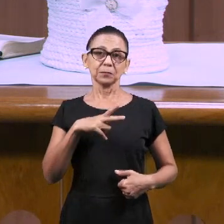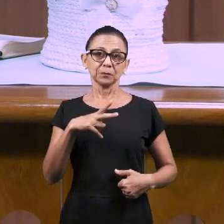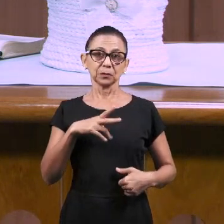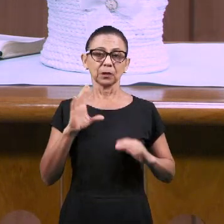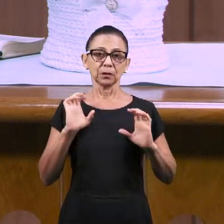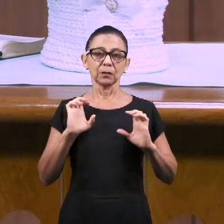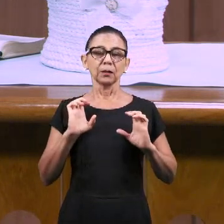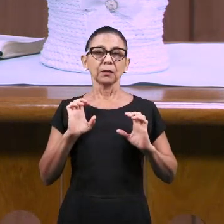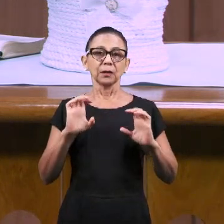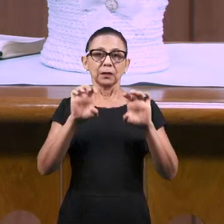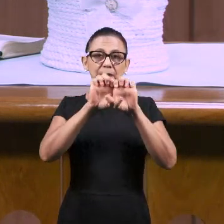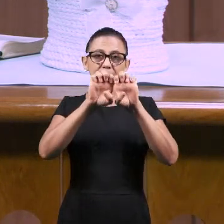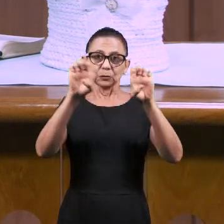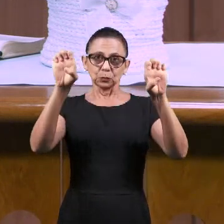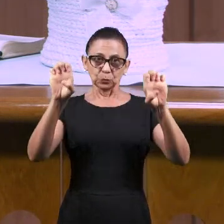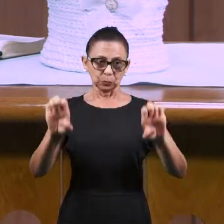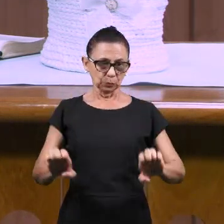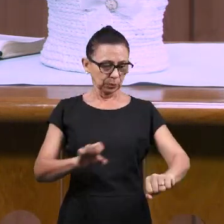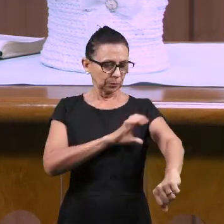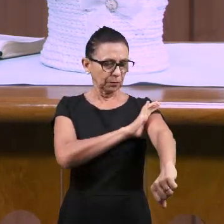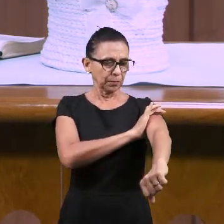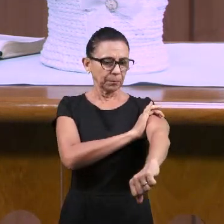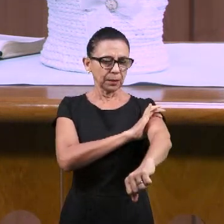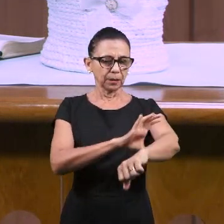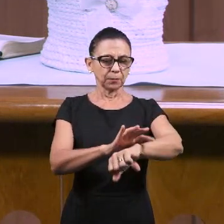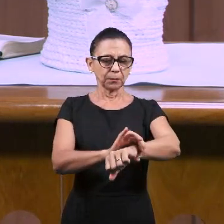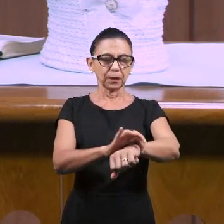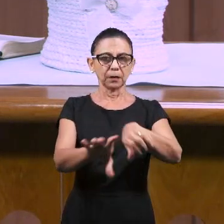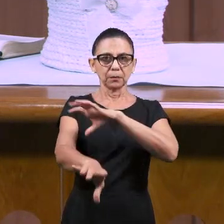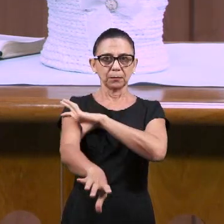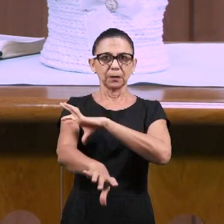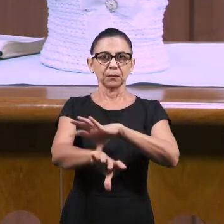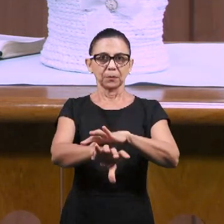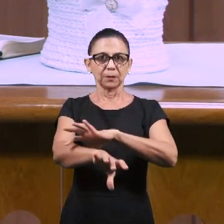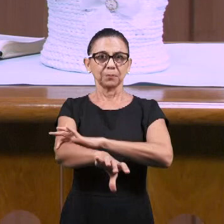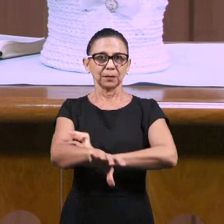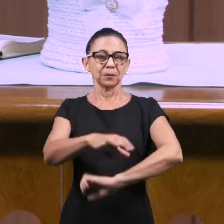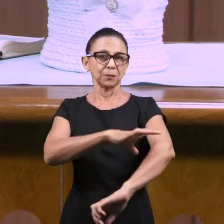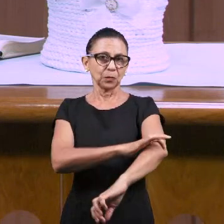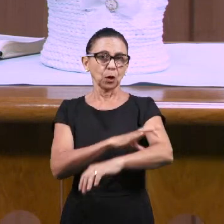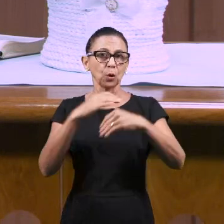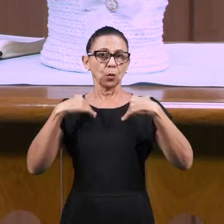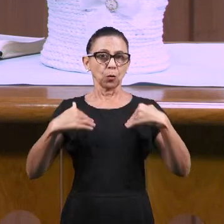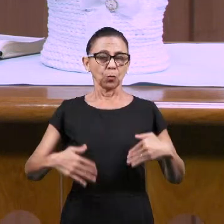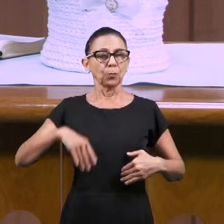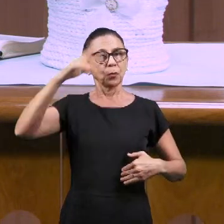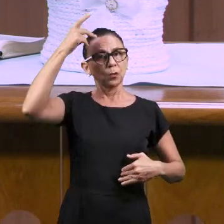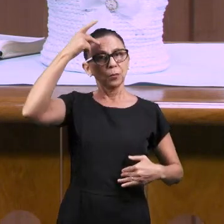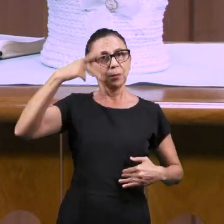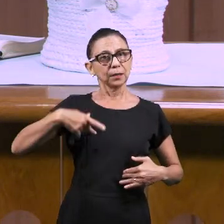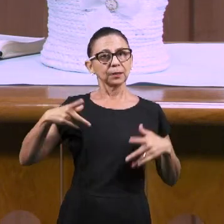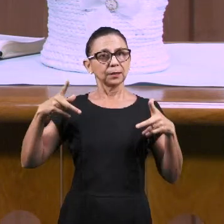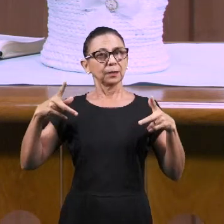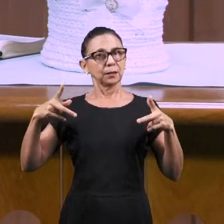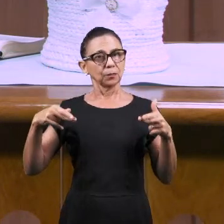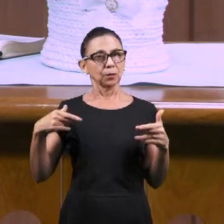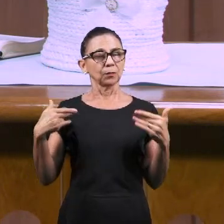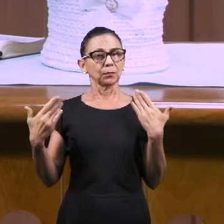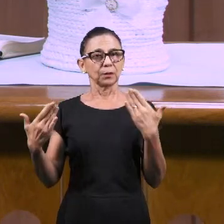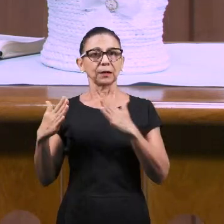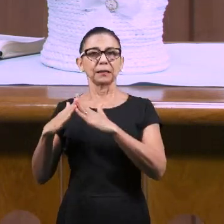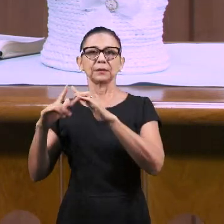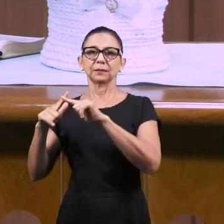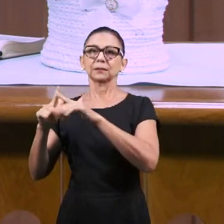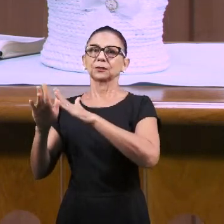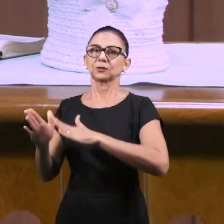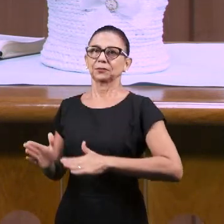la structure pour en elle avoir la vie. Donc, c'est ça la structure du